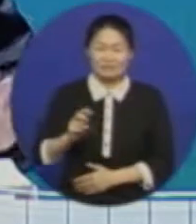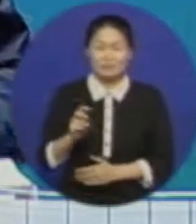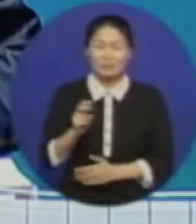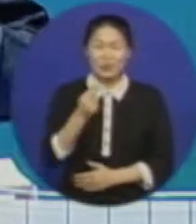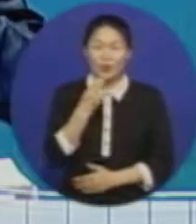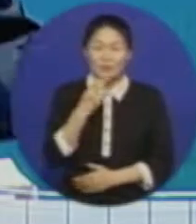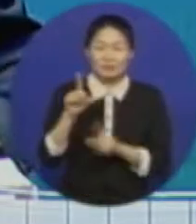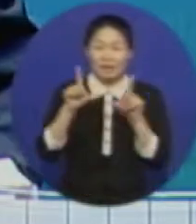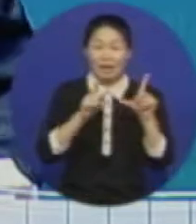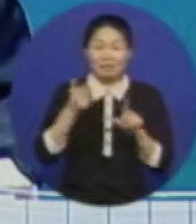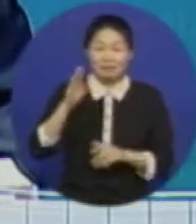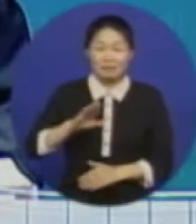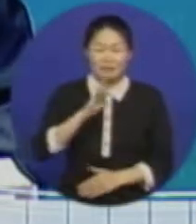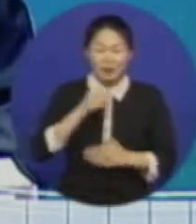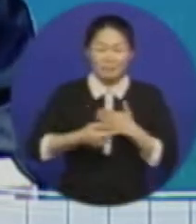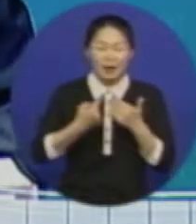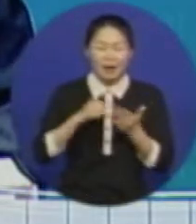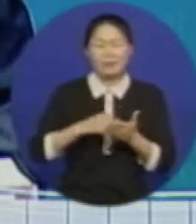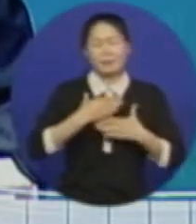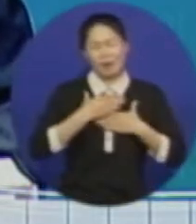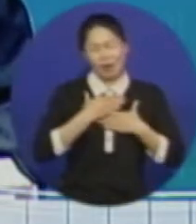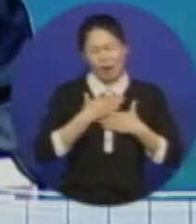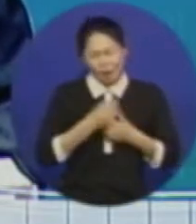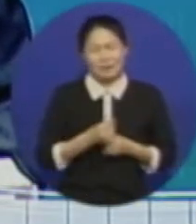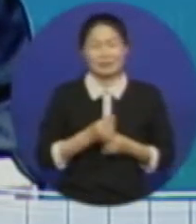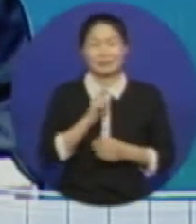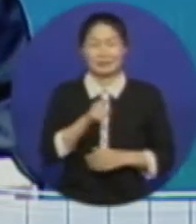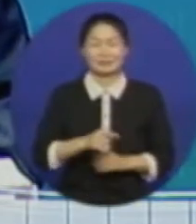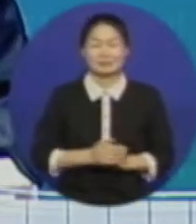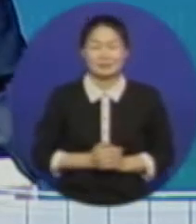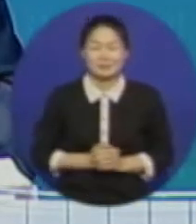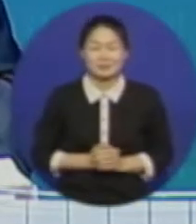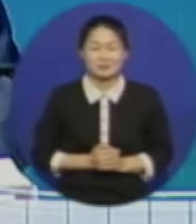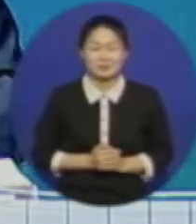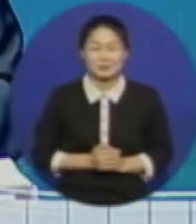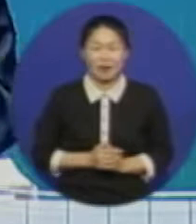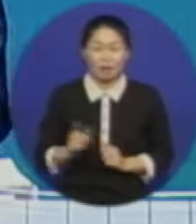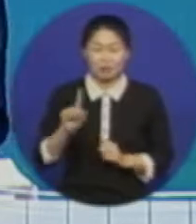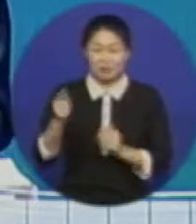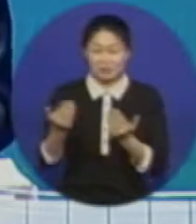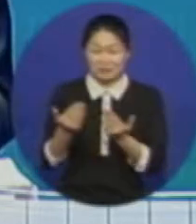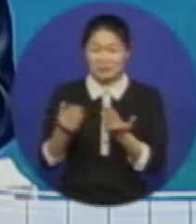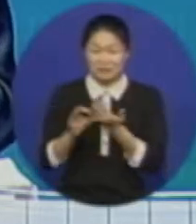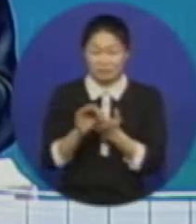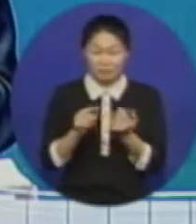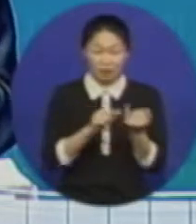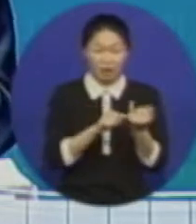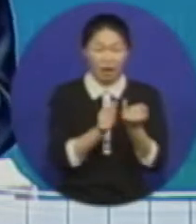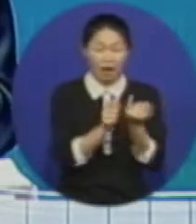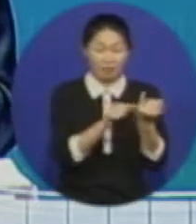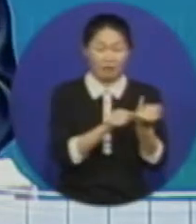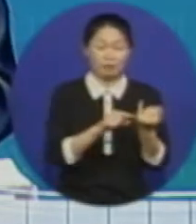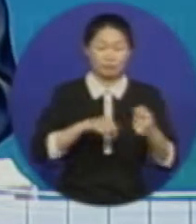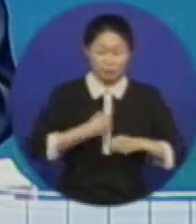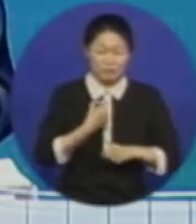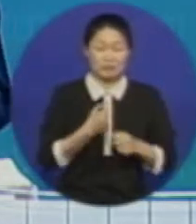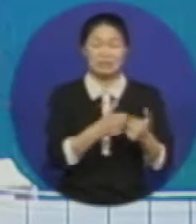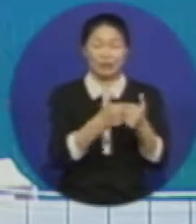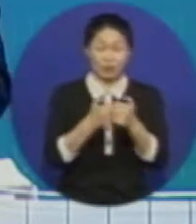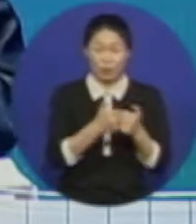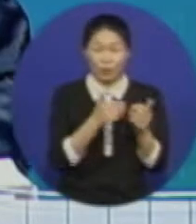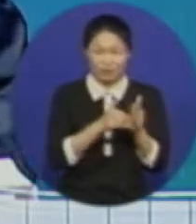사는데 어떻게 많은 편한 지 모르겠다 는 것 무슨 일이 있으면 그 아내랑 솔직히 온 원해서 그래서